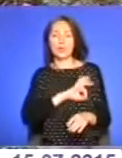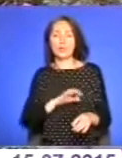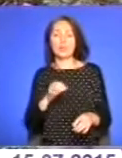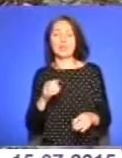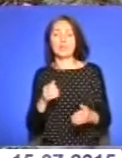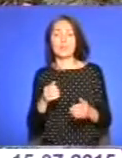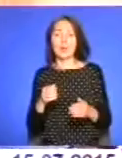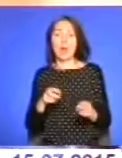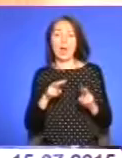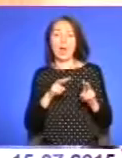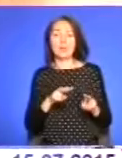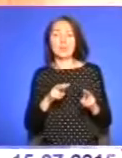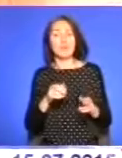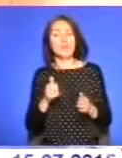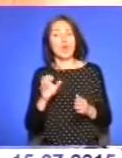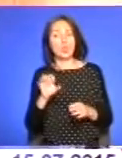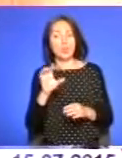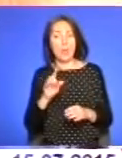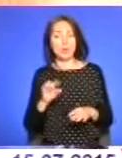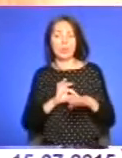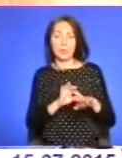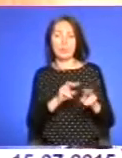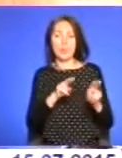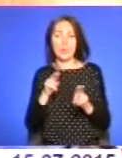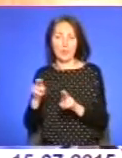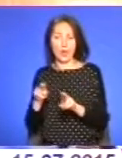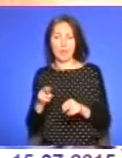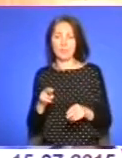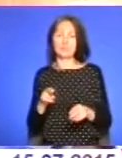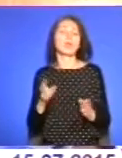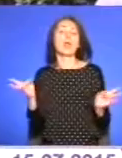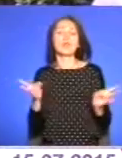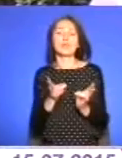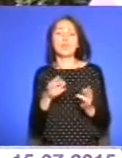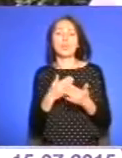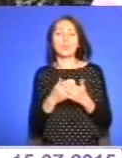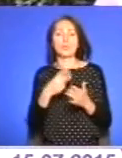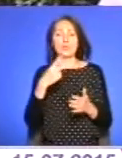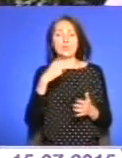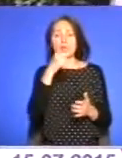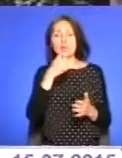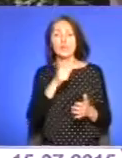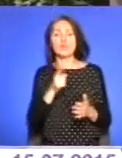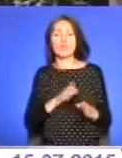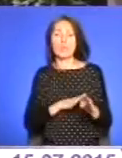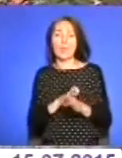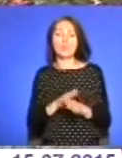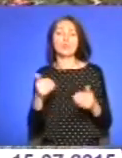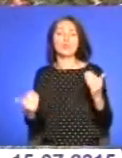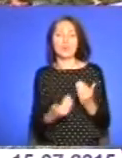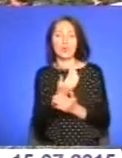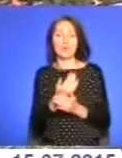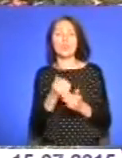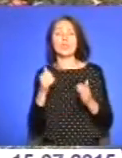при проведенні полювання. До слова, після поширення хвороби потрібно близько 20 років для повного відновлення популяції. За